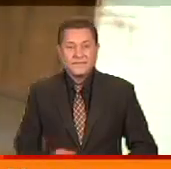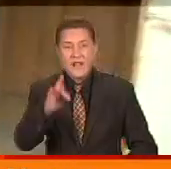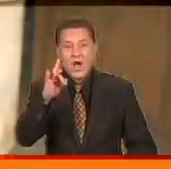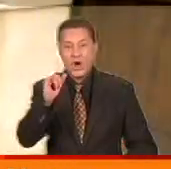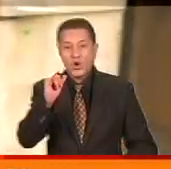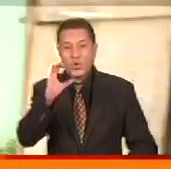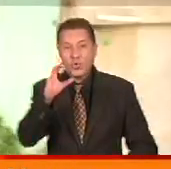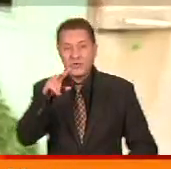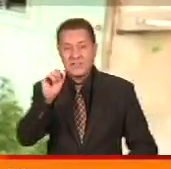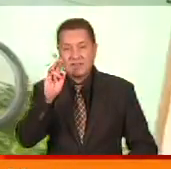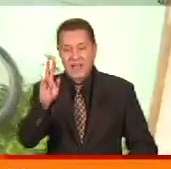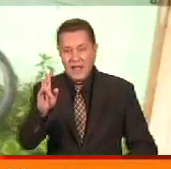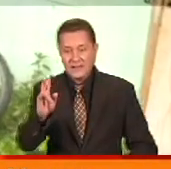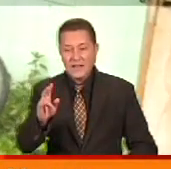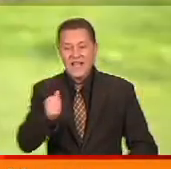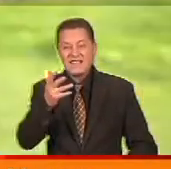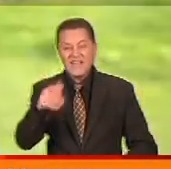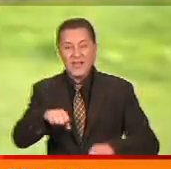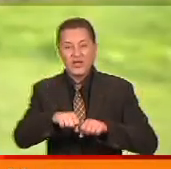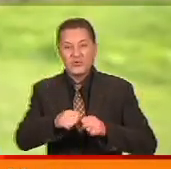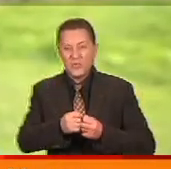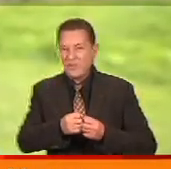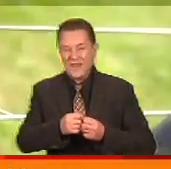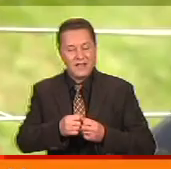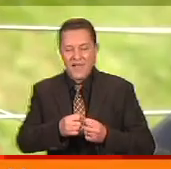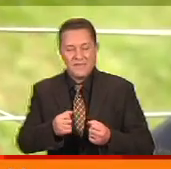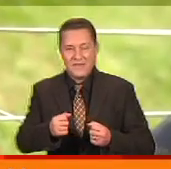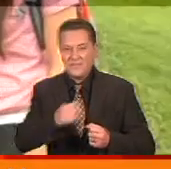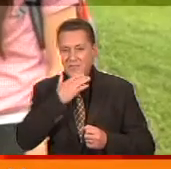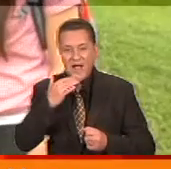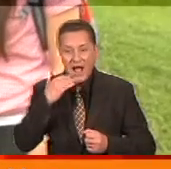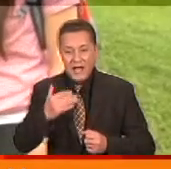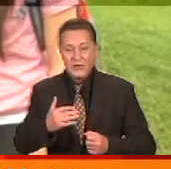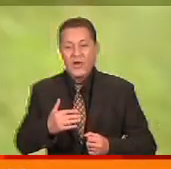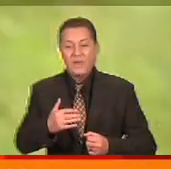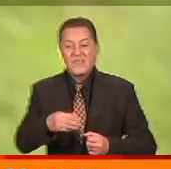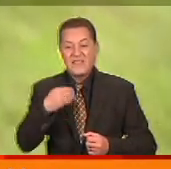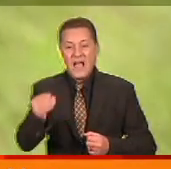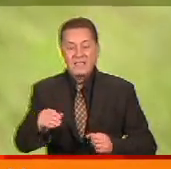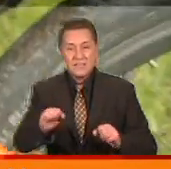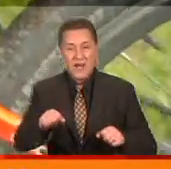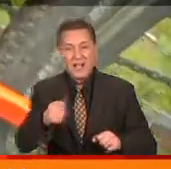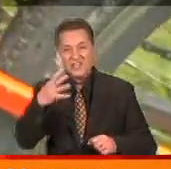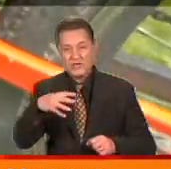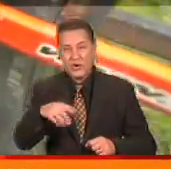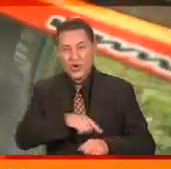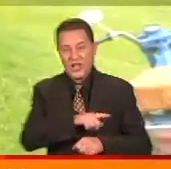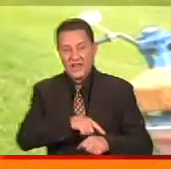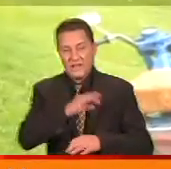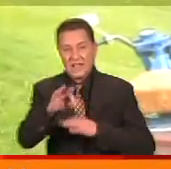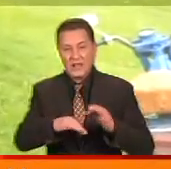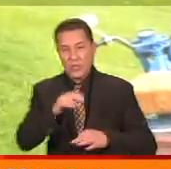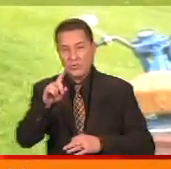Руслан, який за кількістю переламів уже майже наздогнав Джекі Чана, дасть вам свого байка на годину за 40 гривень, на добу за